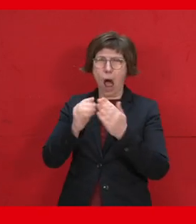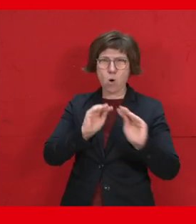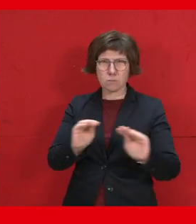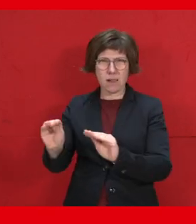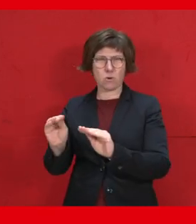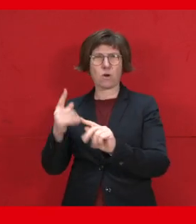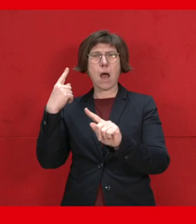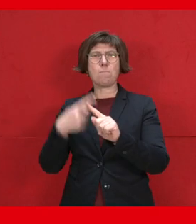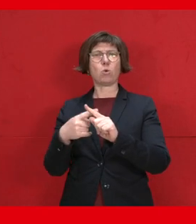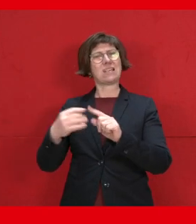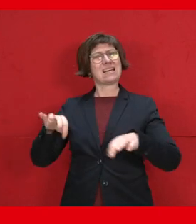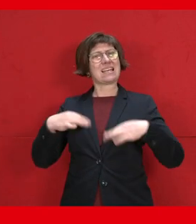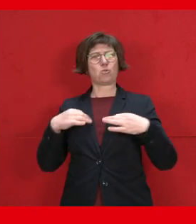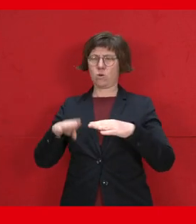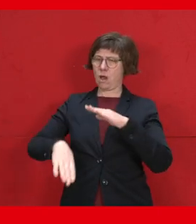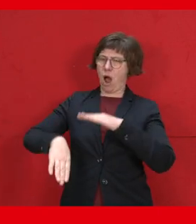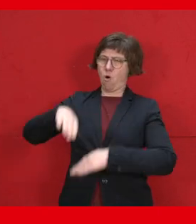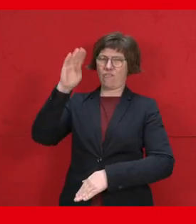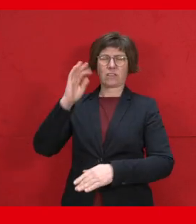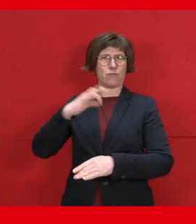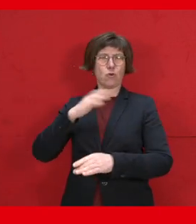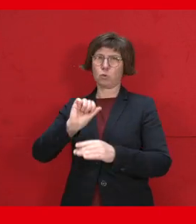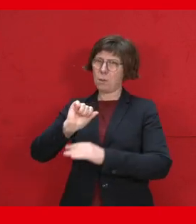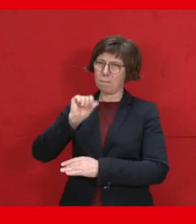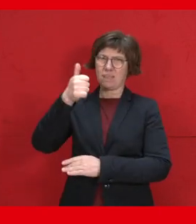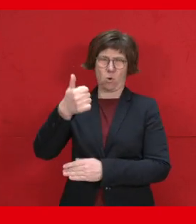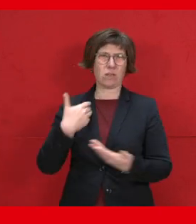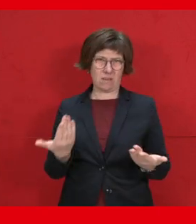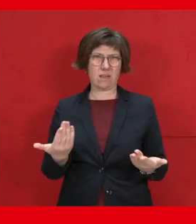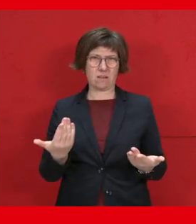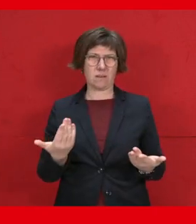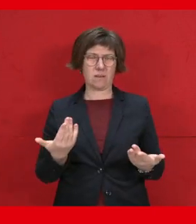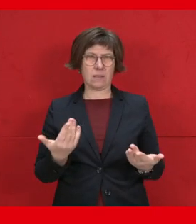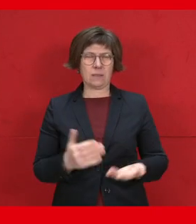ihr gesundes Heranwachsen muss höchste Priorität haben.